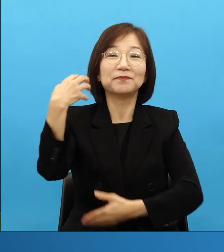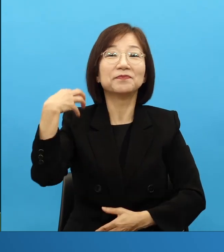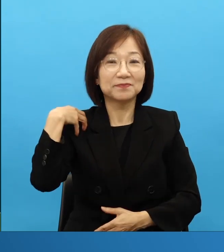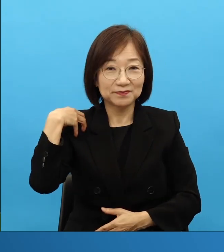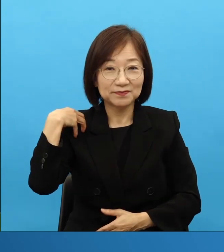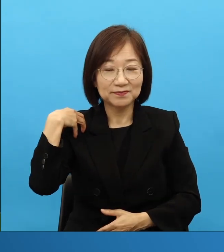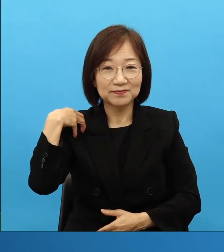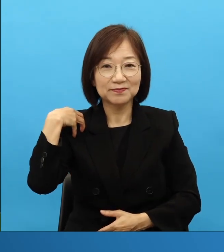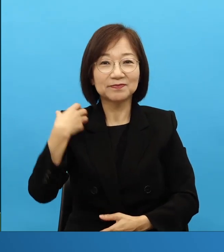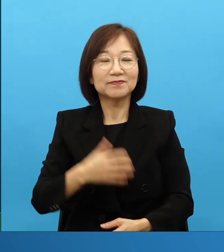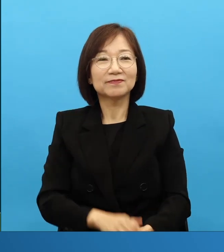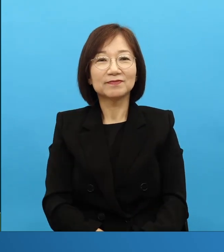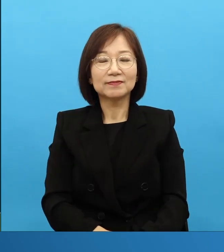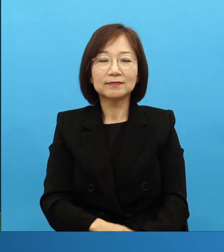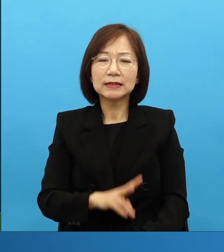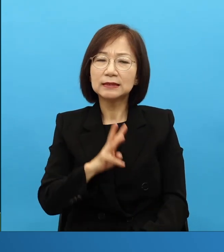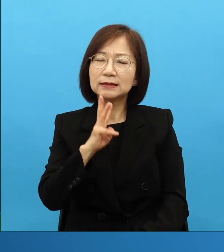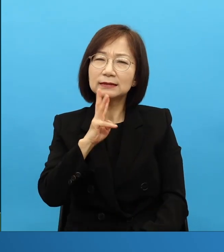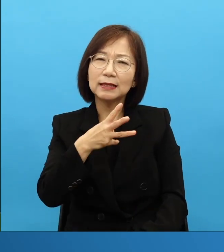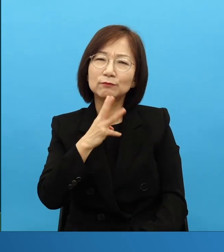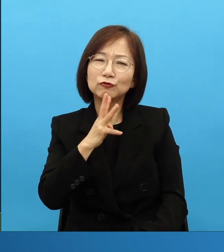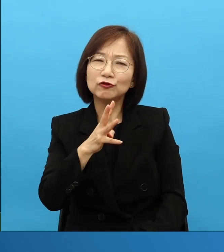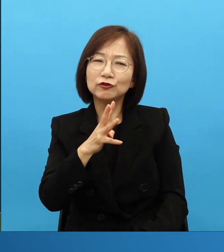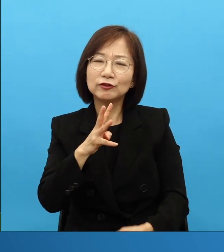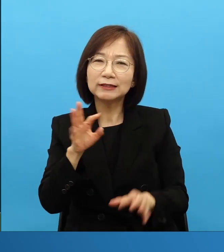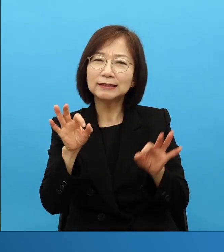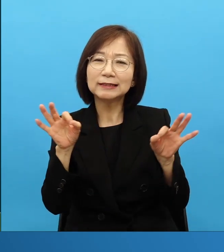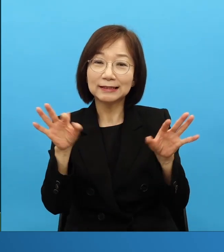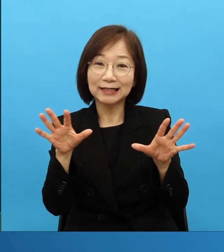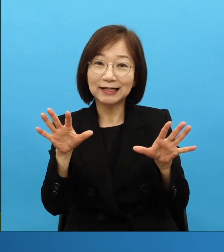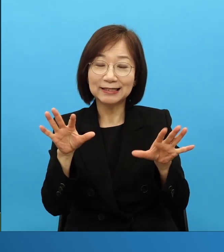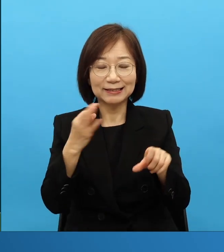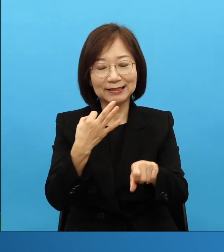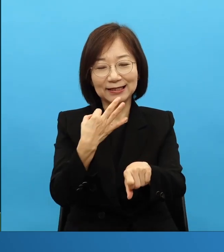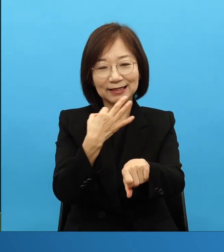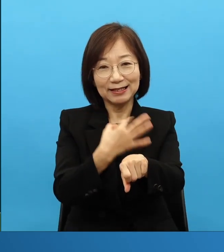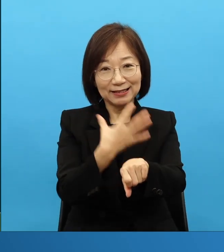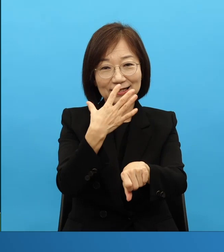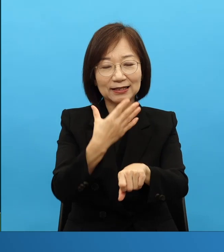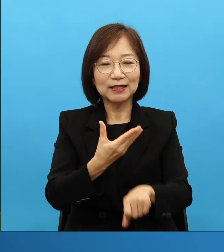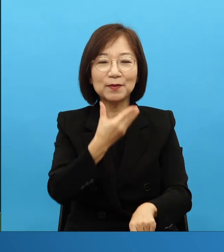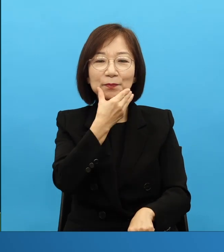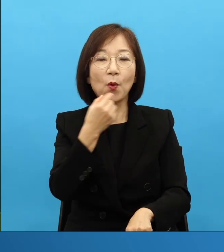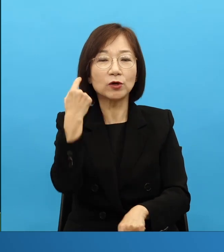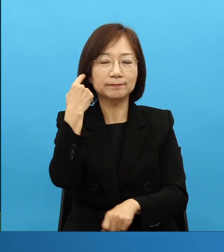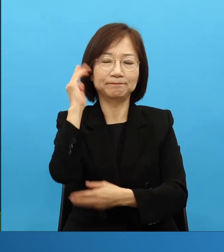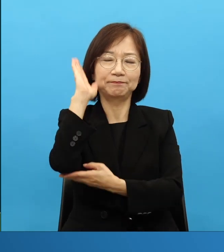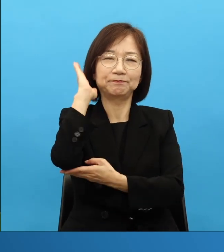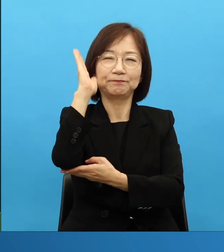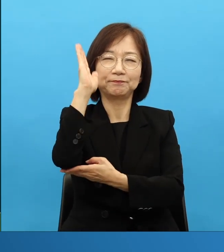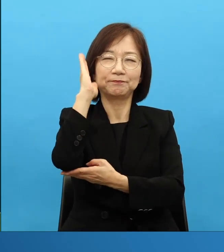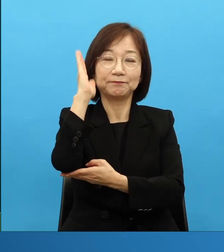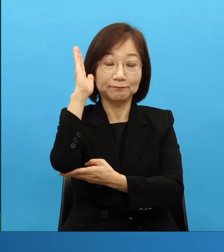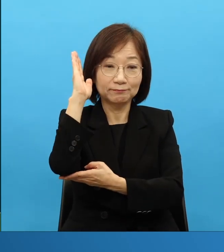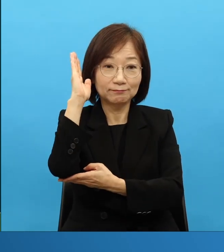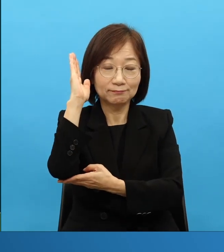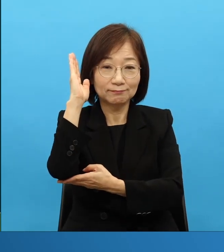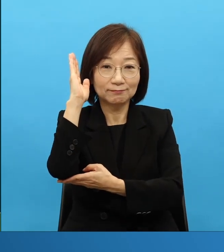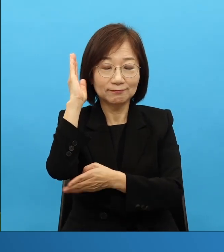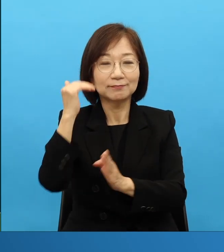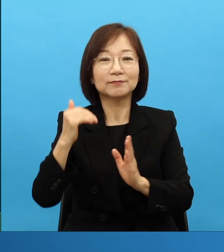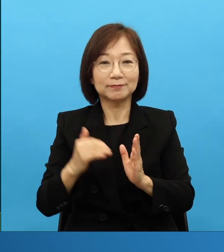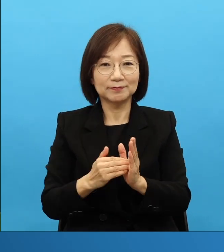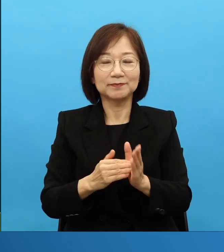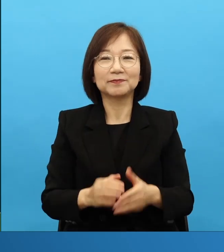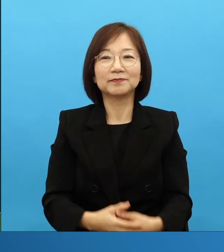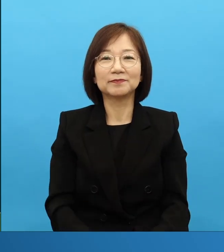address. 한 3분 동안 간단하게 복음을 전한 겁니다. And for brief 3 minutes,